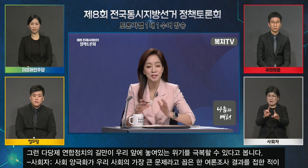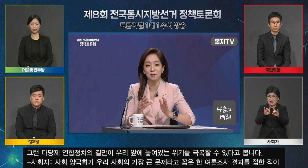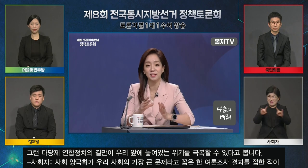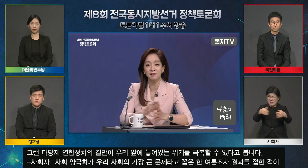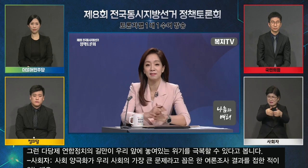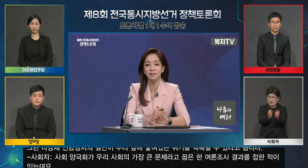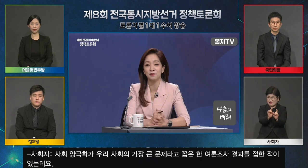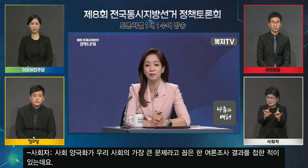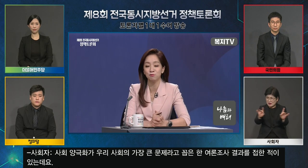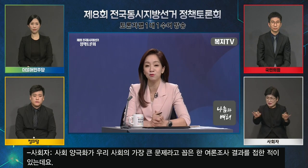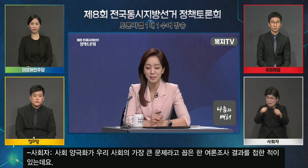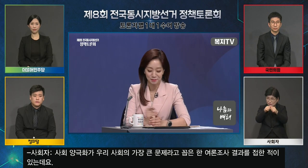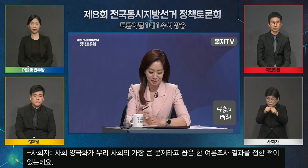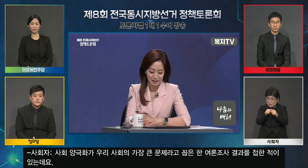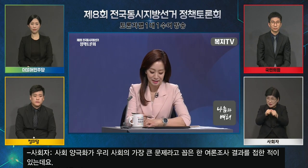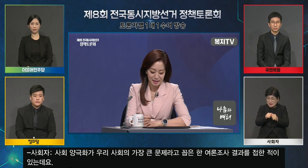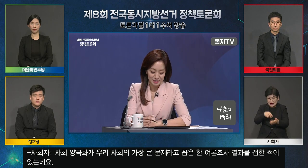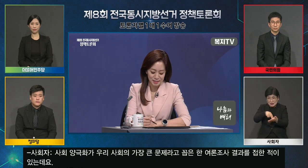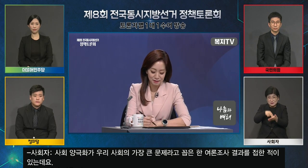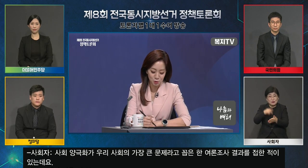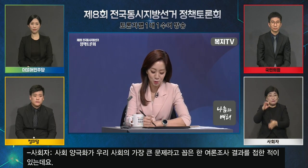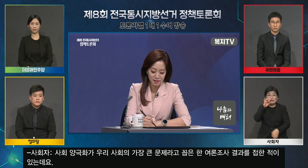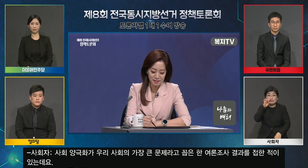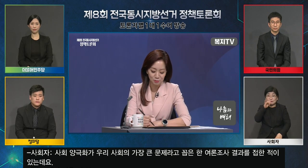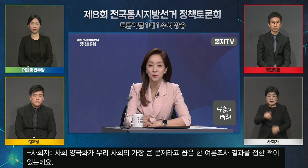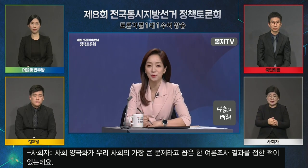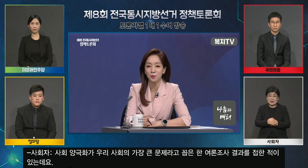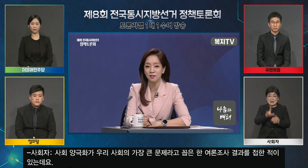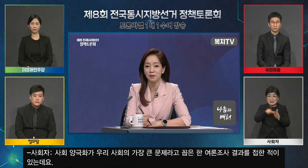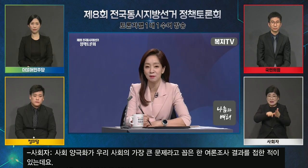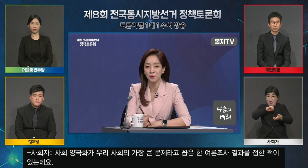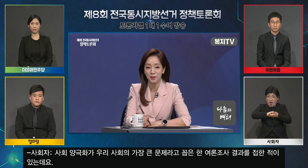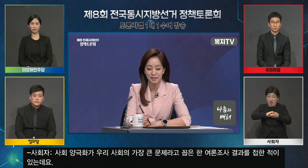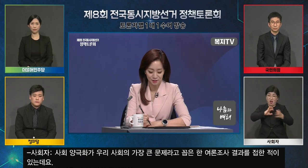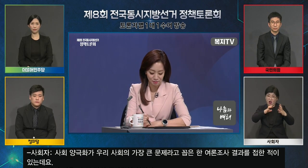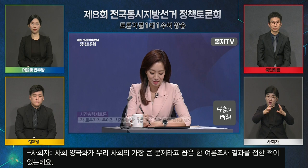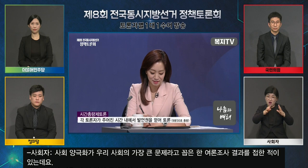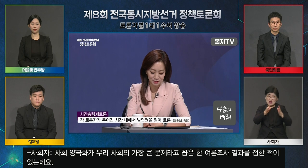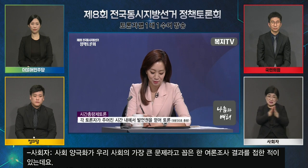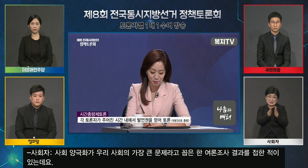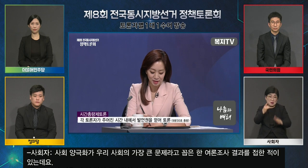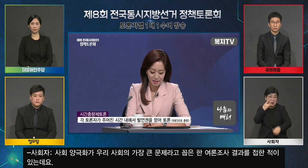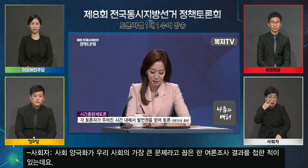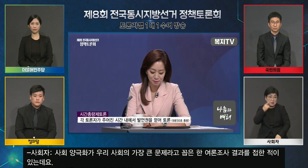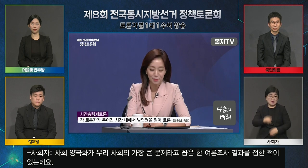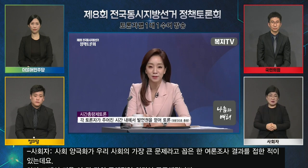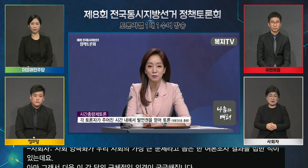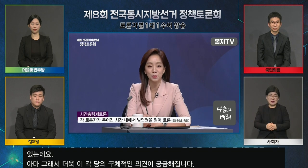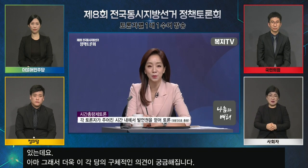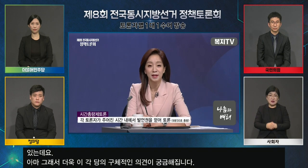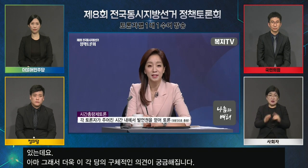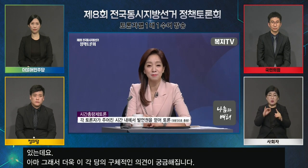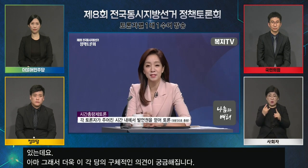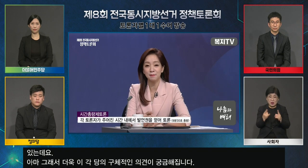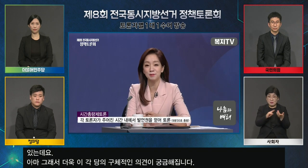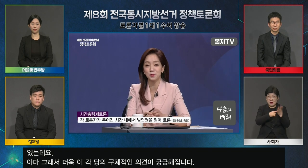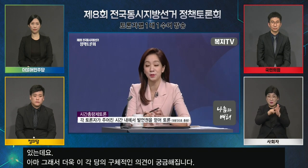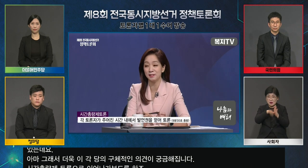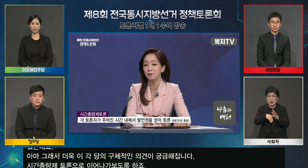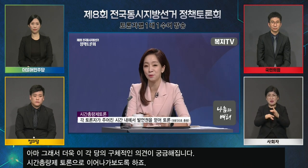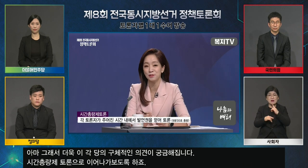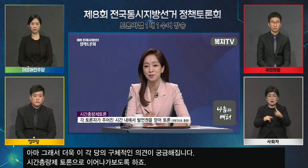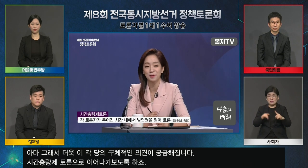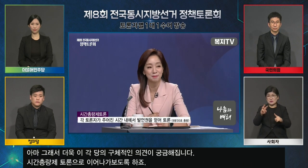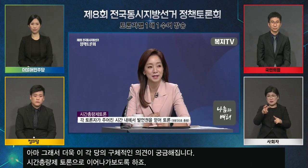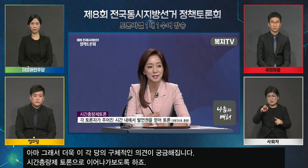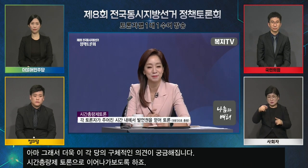구체적인 의견이 궁금해집니다. 시간 총량제 토론으로 이어가 보도록 하죠. 마찬가지로 1회 발언은 되도록 1분 30초